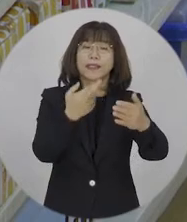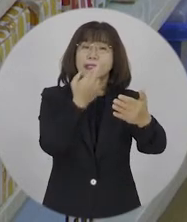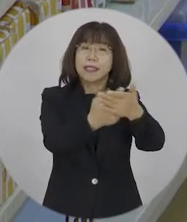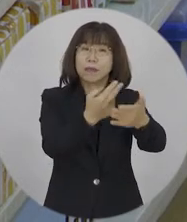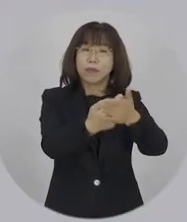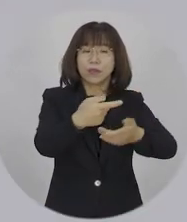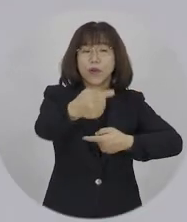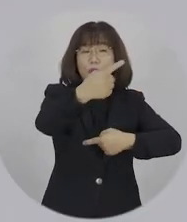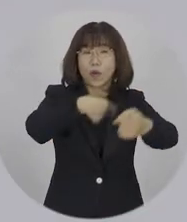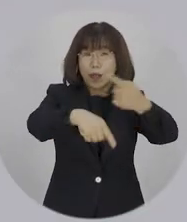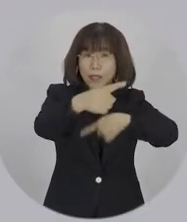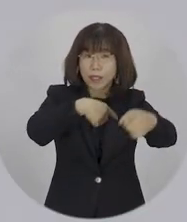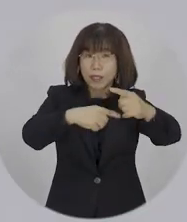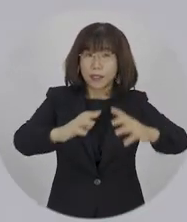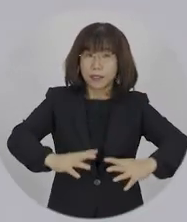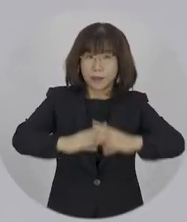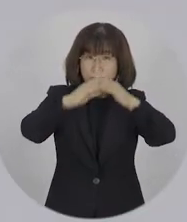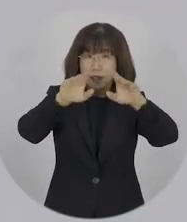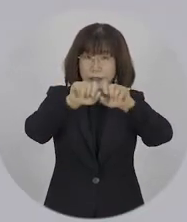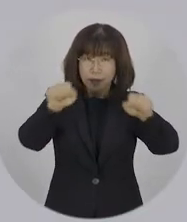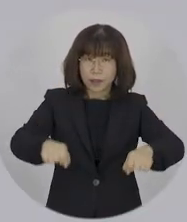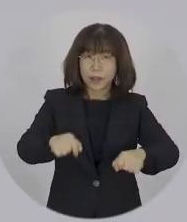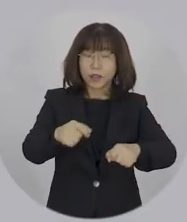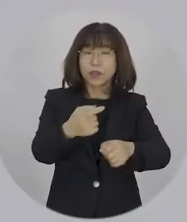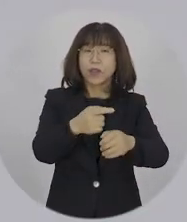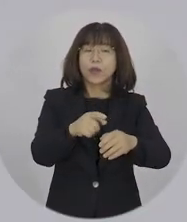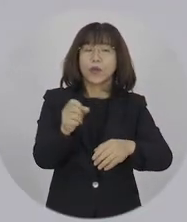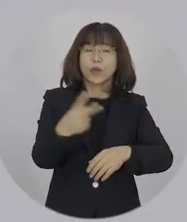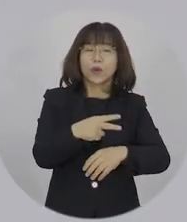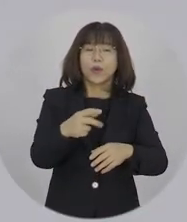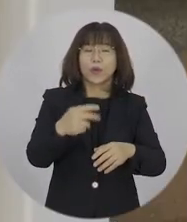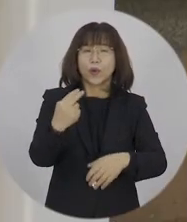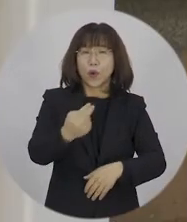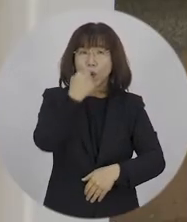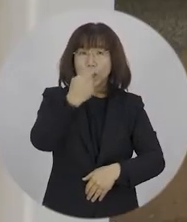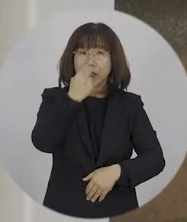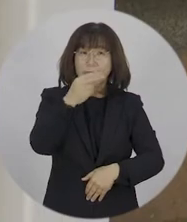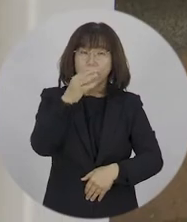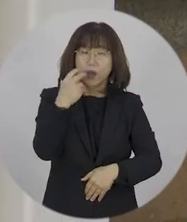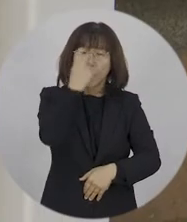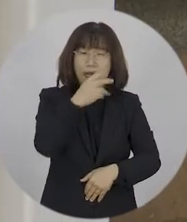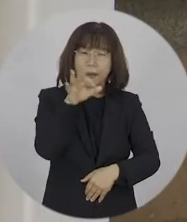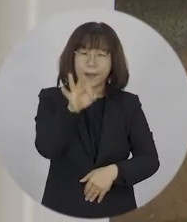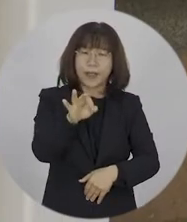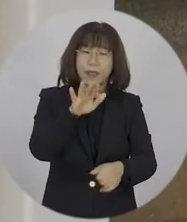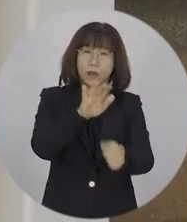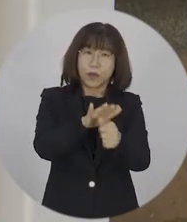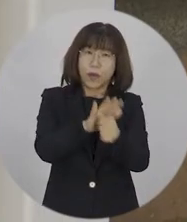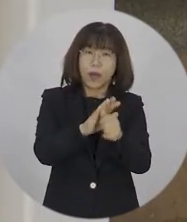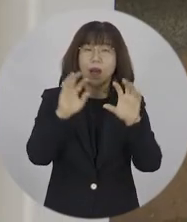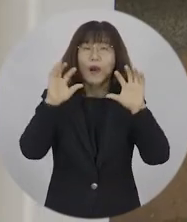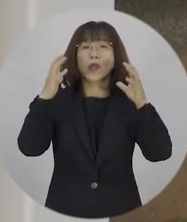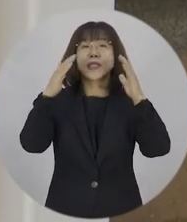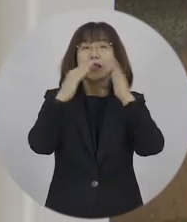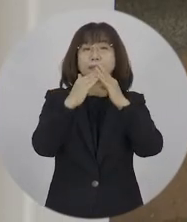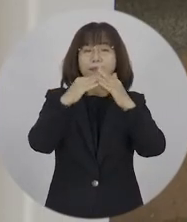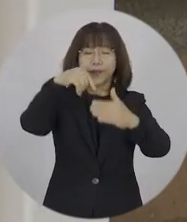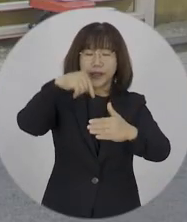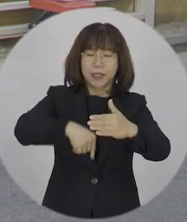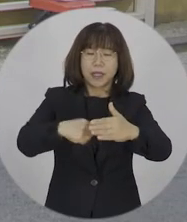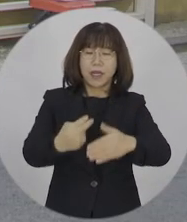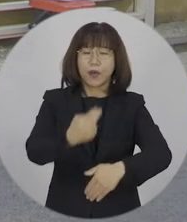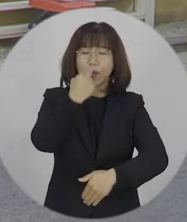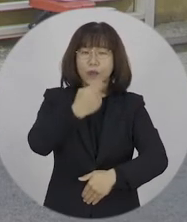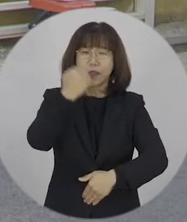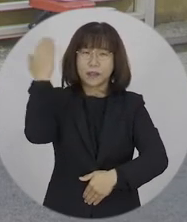구는 이번 창문 원기 엄 공기정화 시스템 설치 외에도 공기청정기 관리비 지원 등을 통해 어린이집